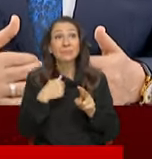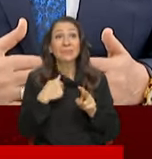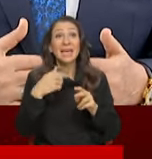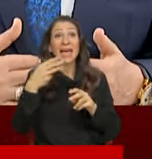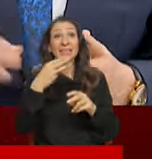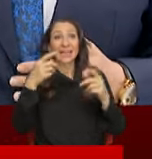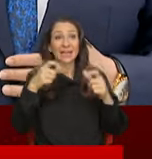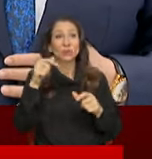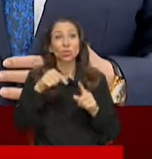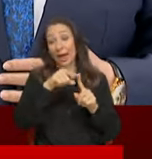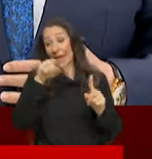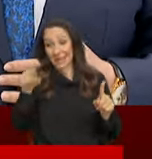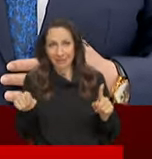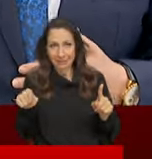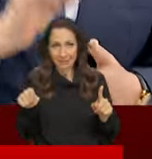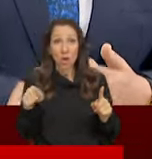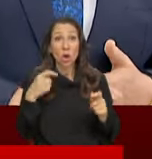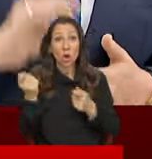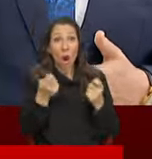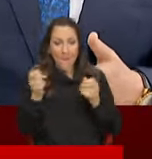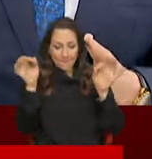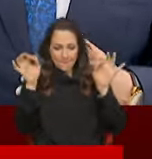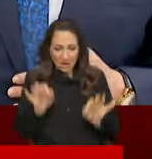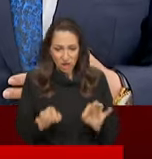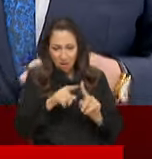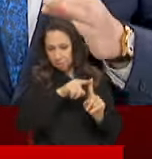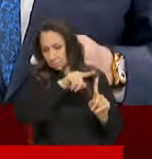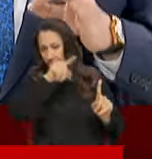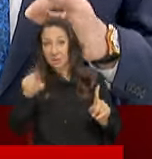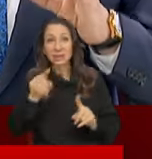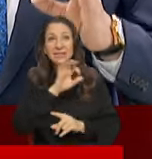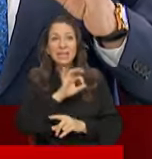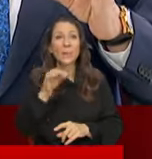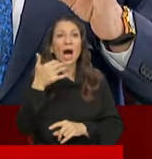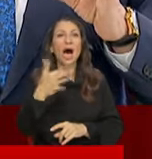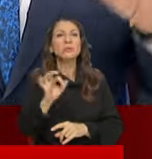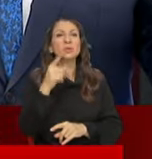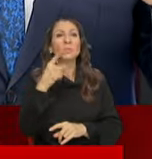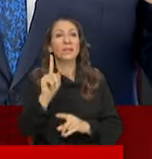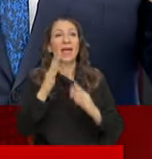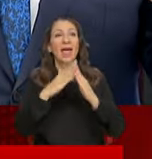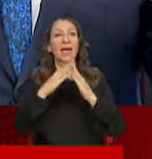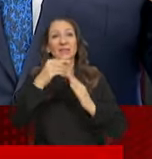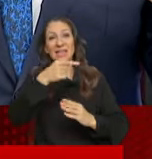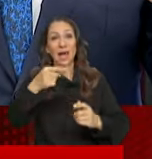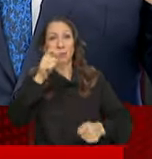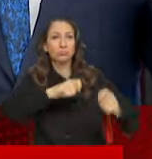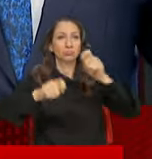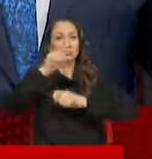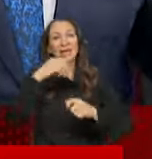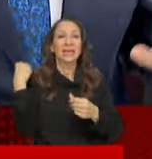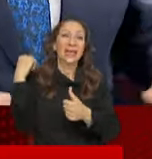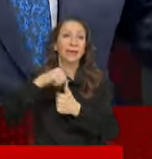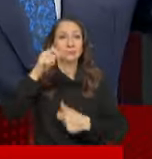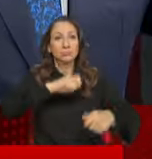Esenlerde şu ana kadar göreve Geldiğim günden bugüne tam 60.000 konut yeniledim 60.000 konut